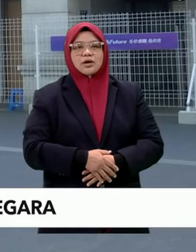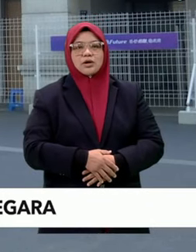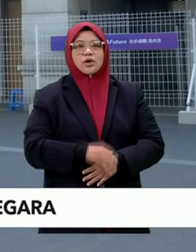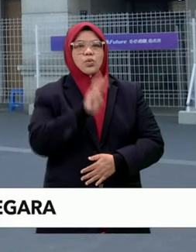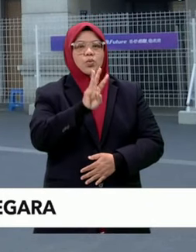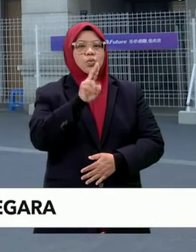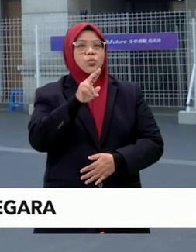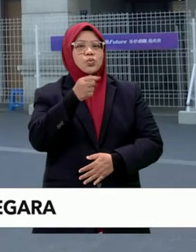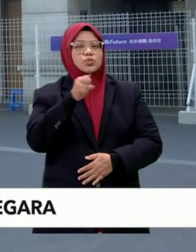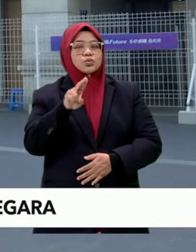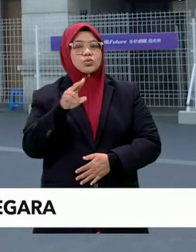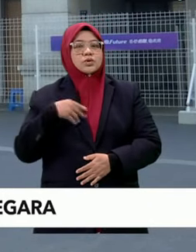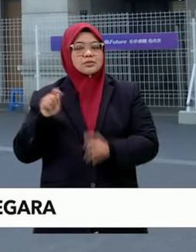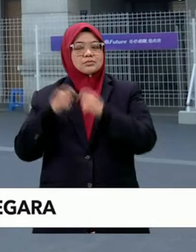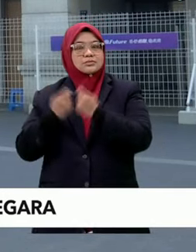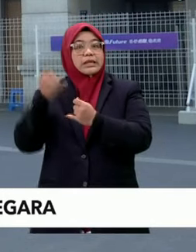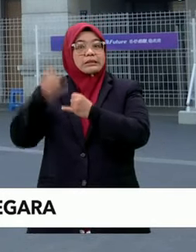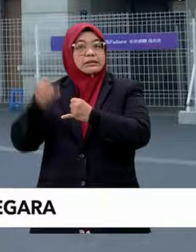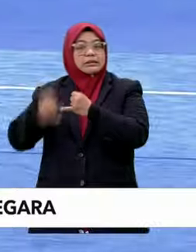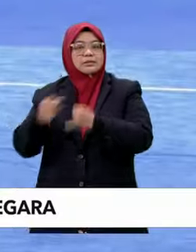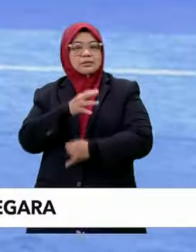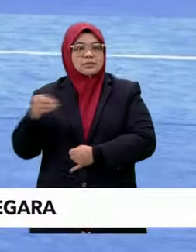wushu dalam dua acara akhir